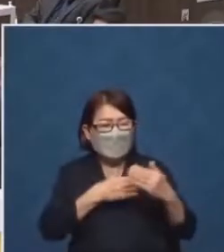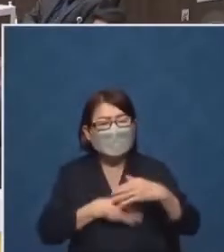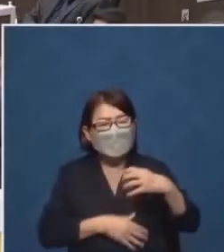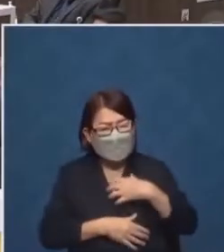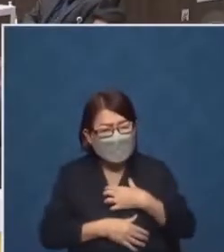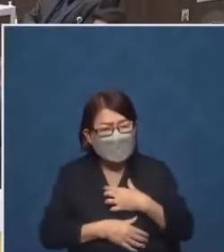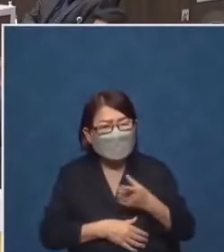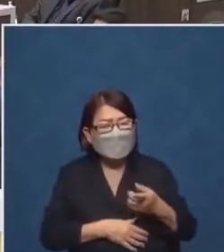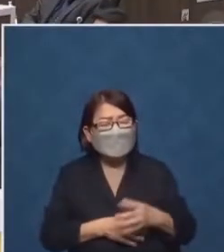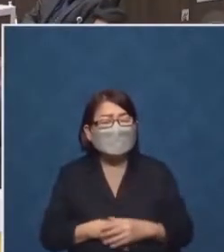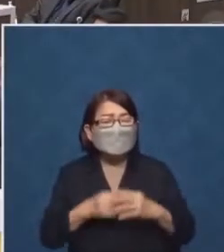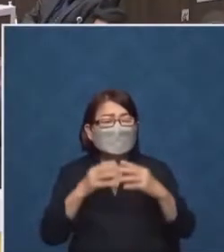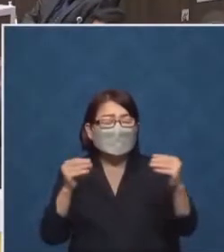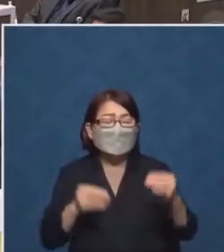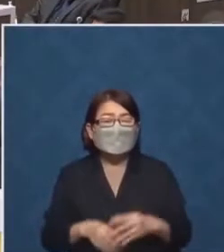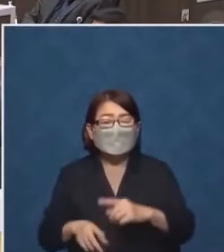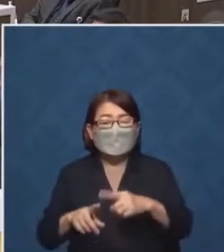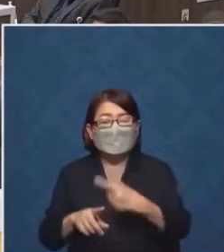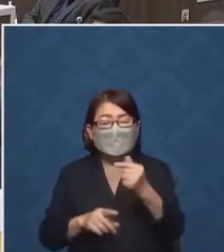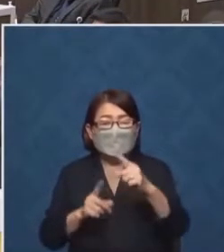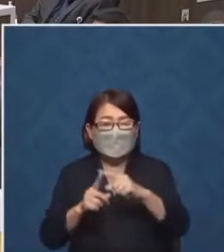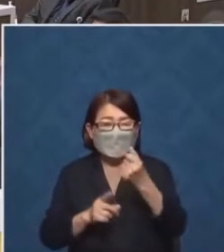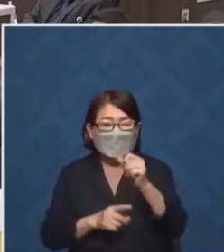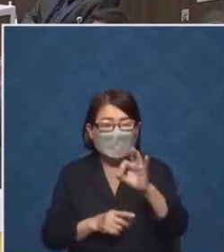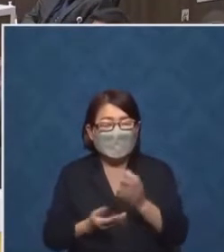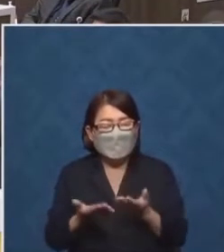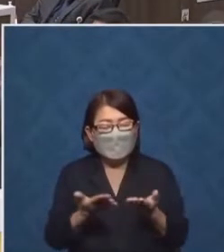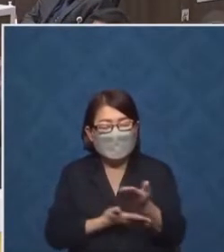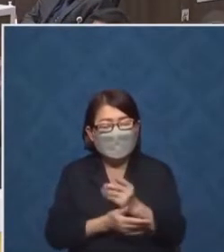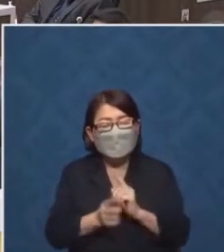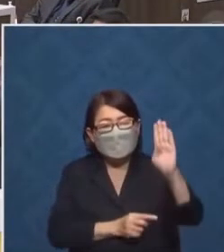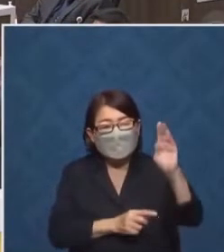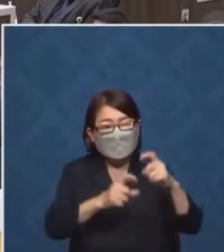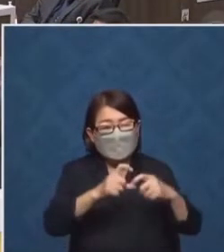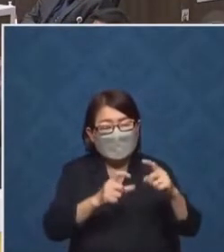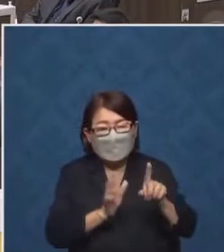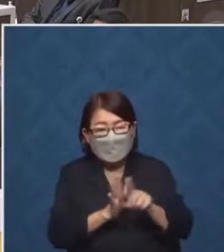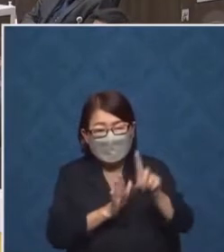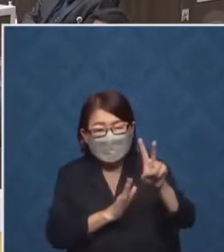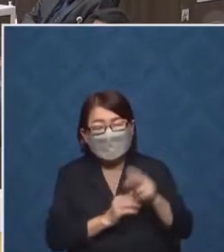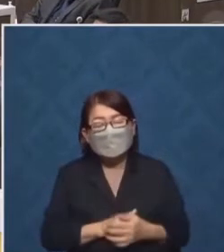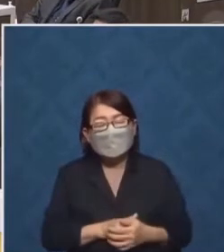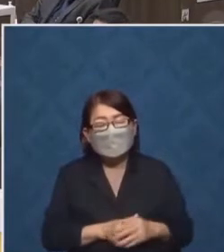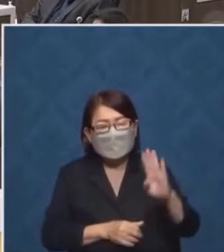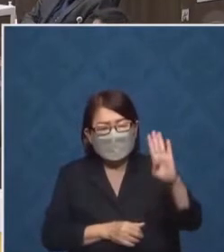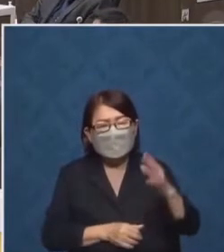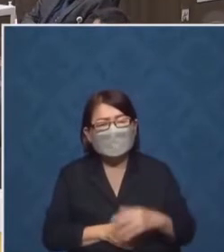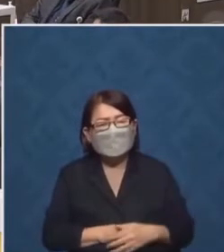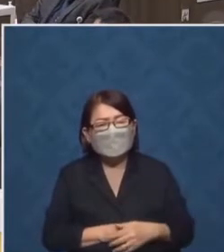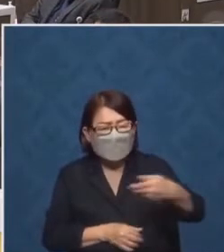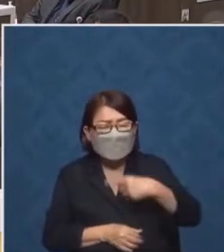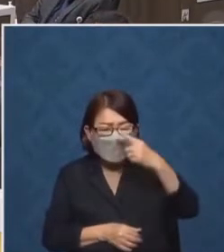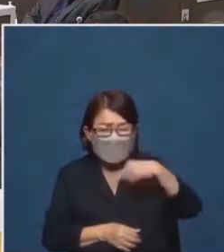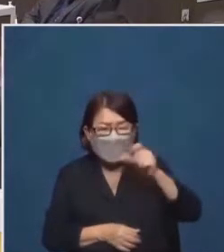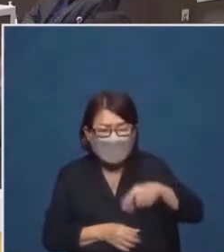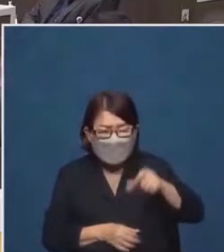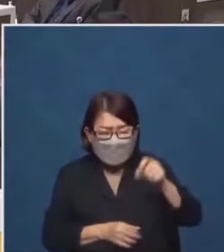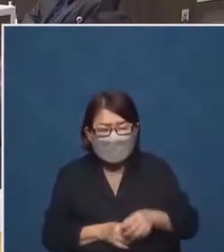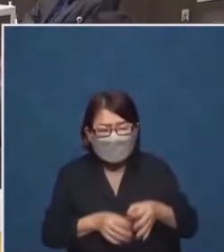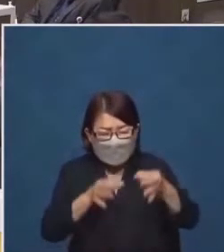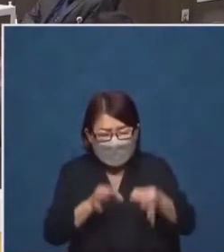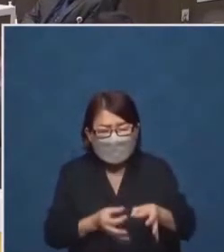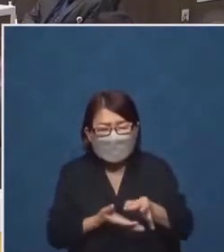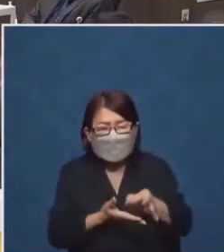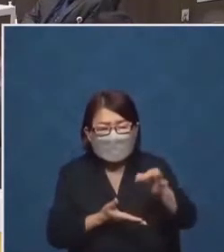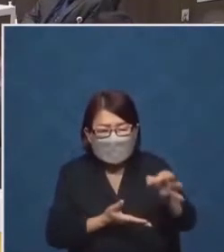แค่นี้ยไม่พอครั19 ผสติกายนต์หาลือกัไฟเซอครั้งที่ 2ซึ่บริษัทขอให้ไยเลนพิจารณาตัดสินใจ